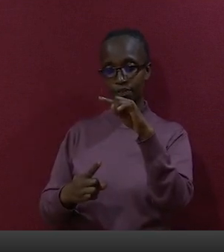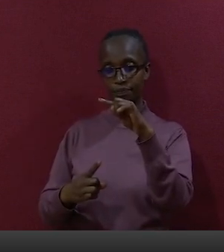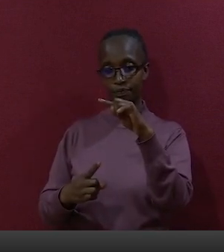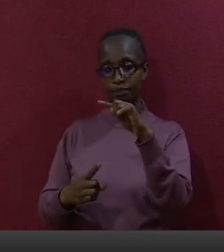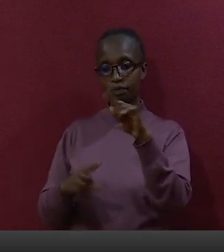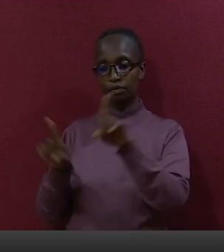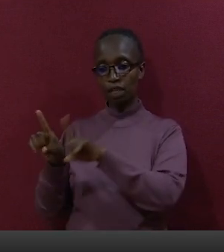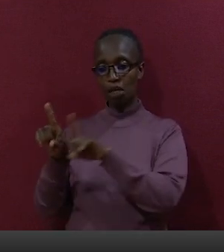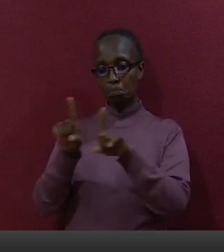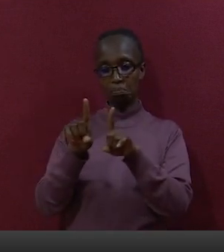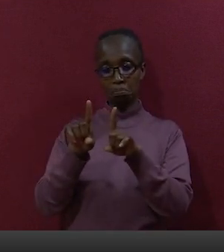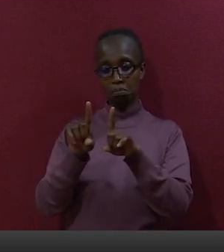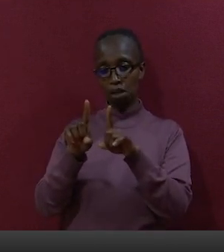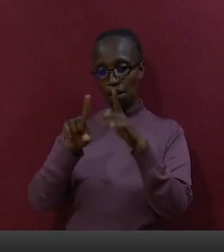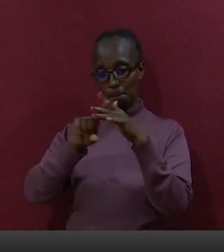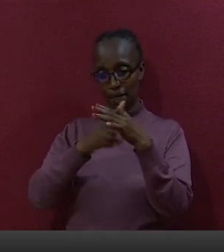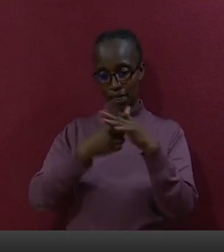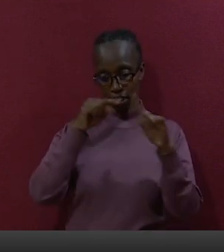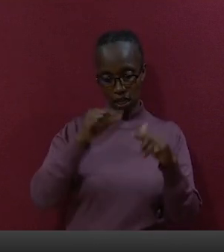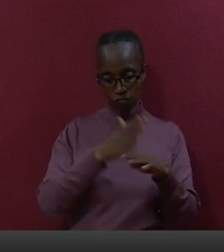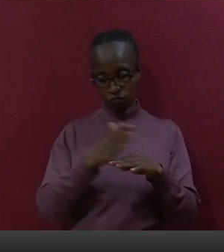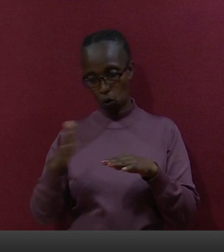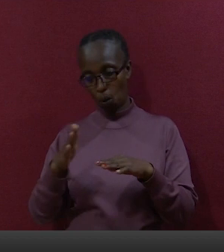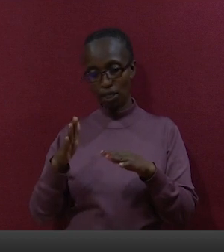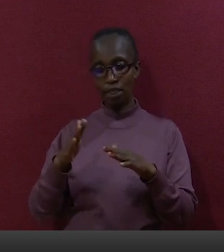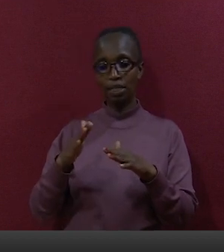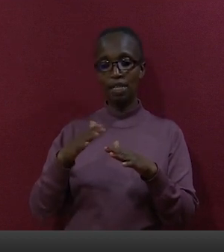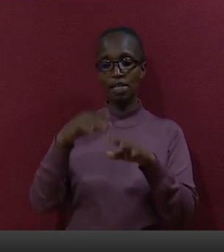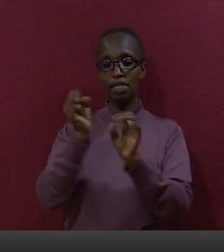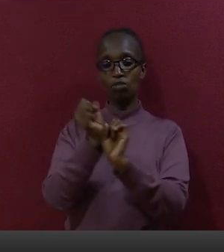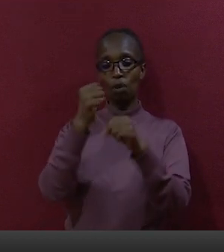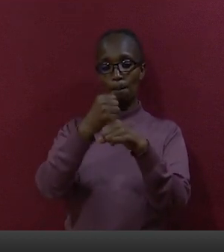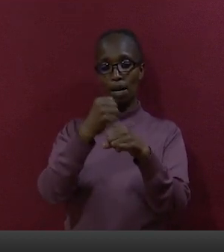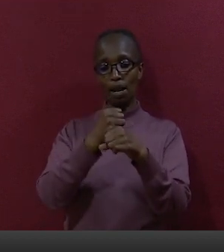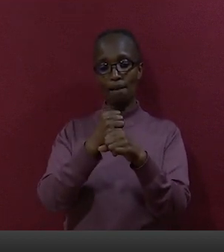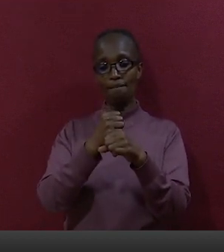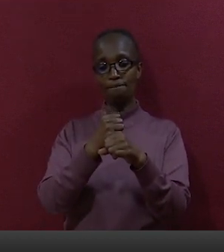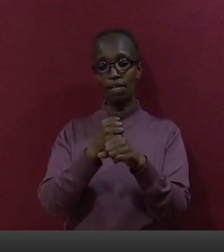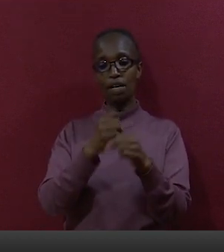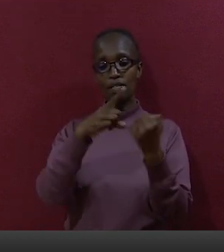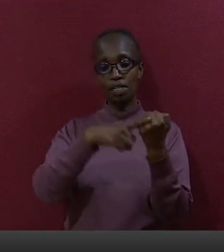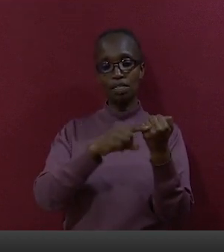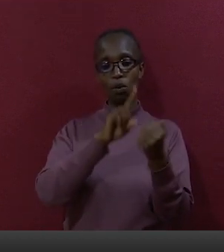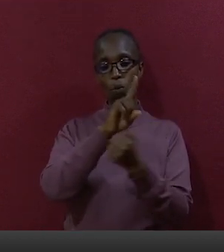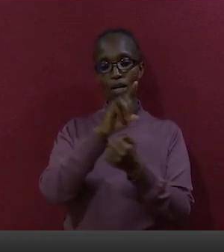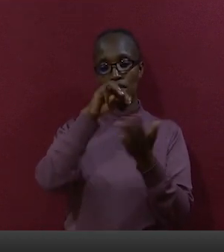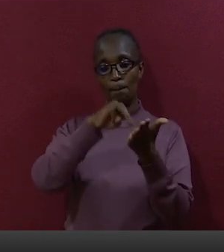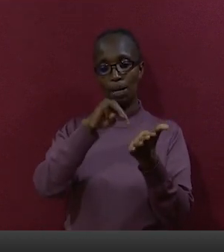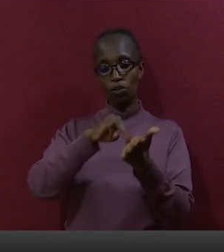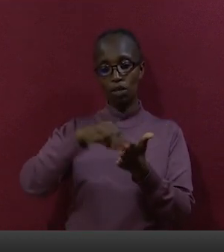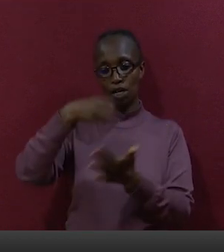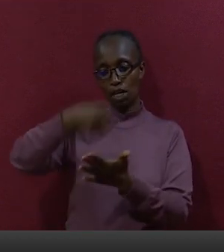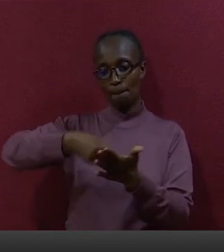Our target this year and annually going forward is to produce